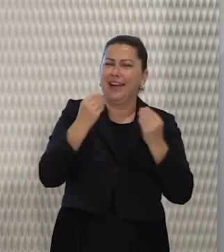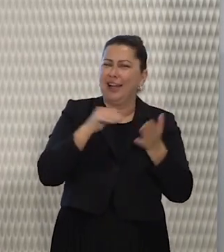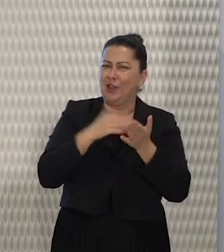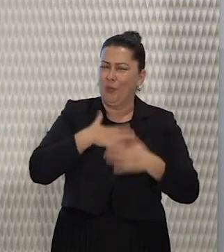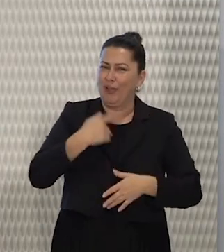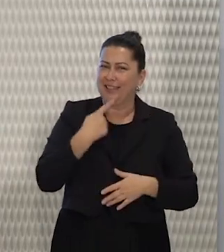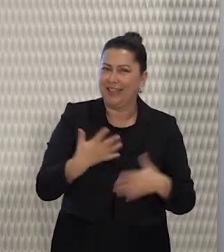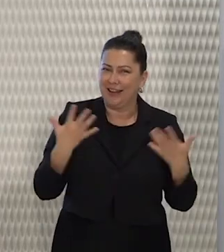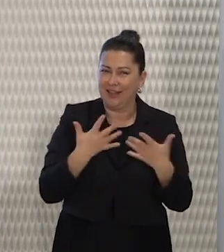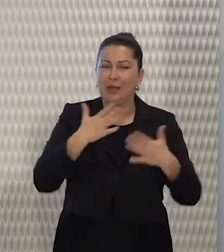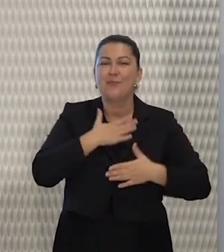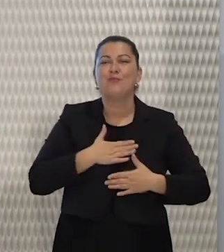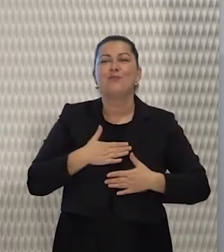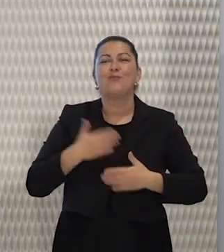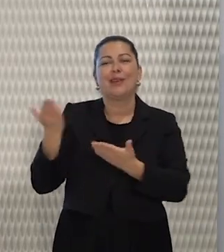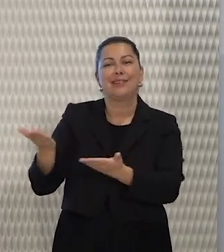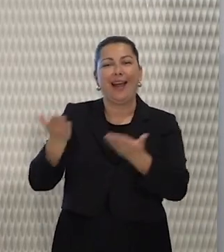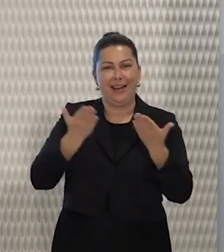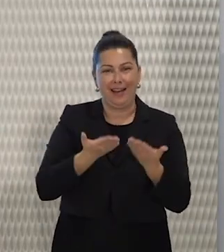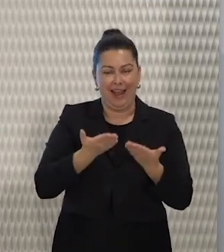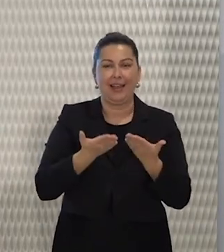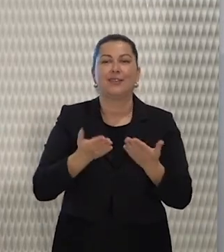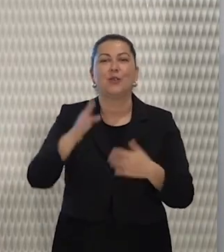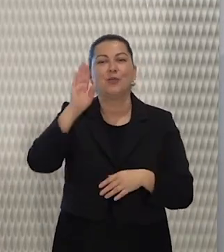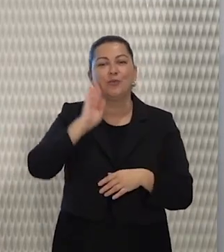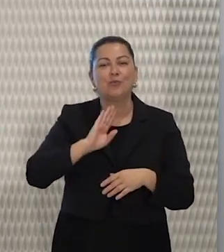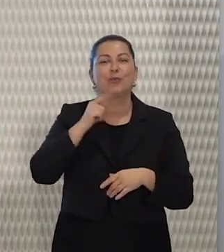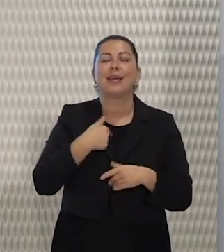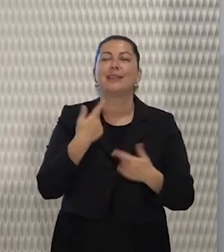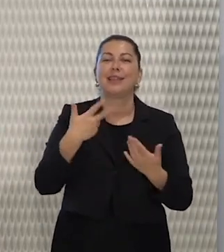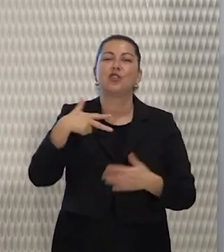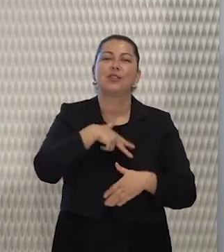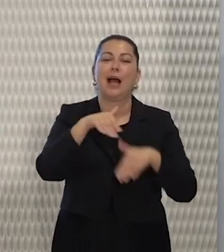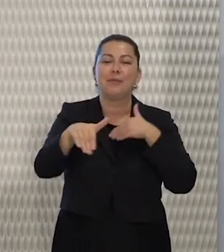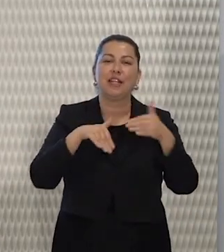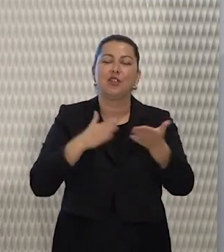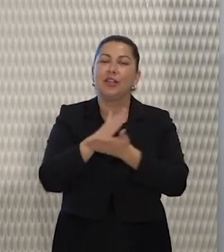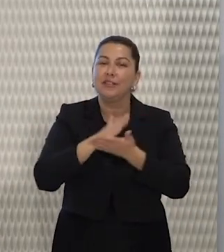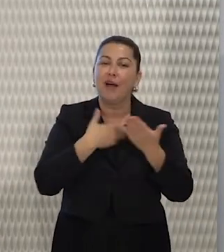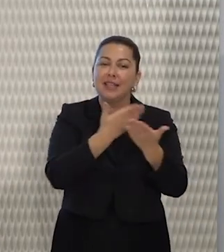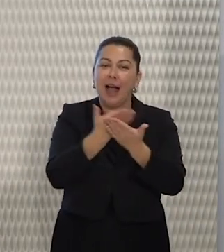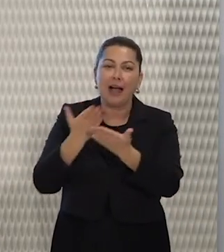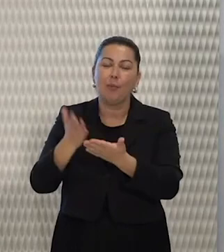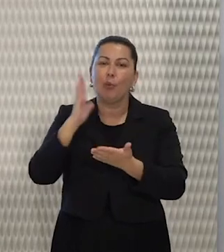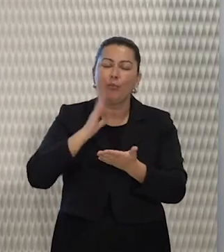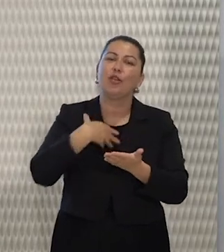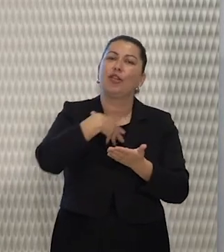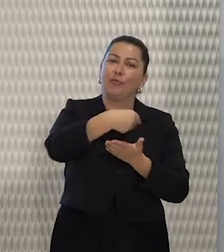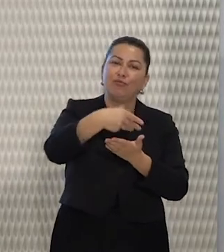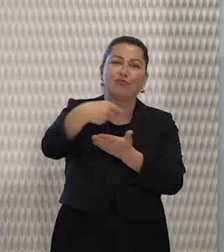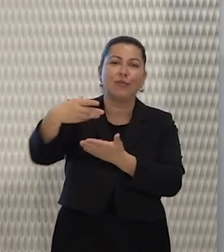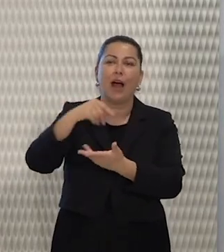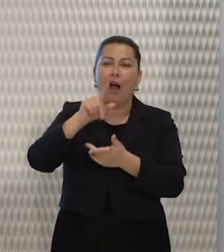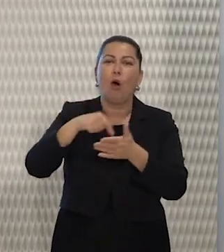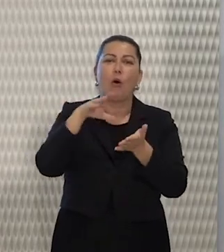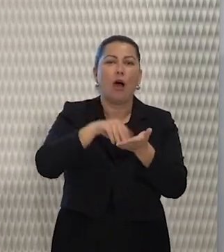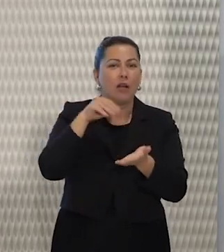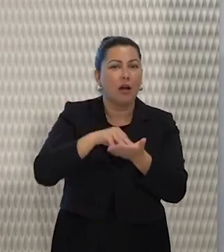Ich lade Sie auch ein, nehmen Sie die Angebote des Sozialministerium Service in